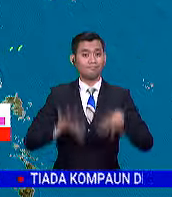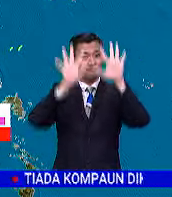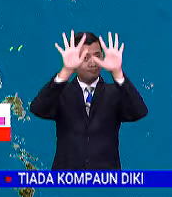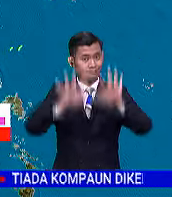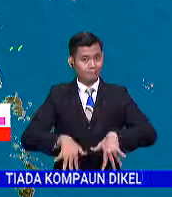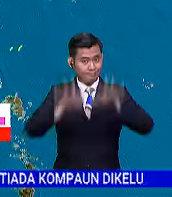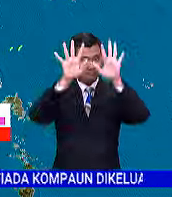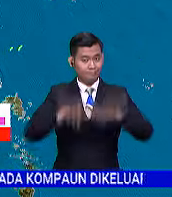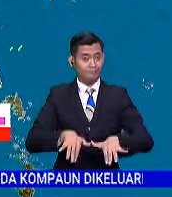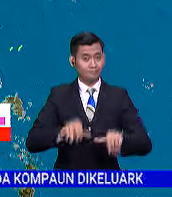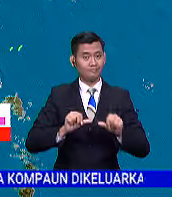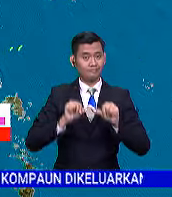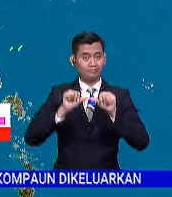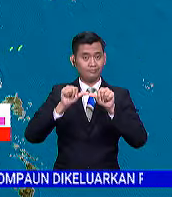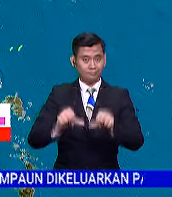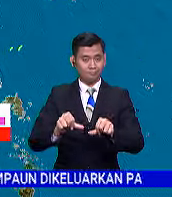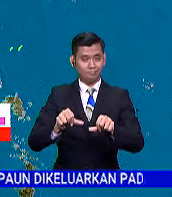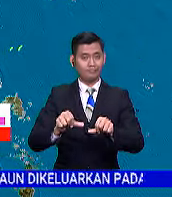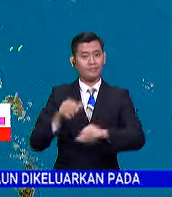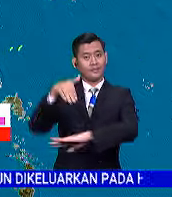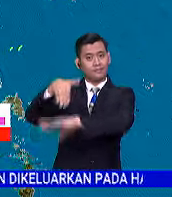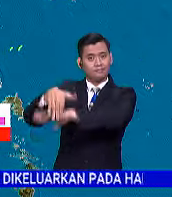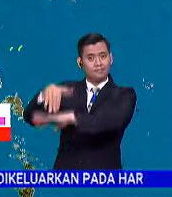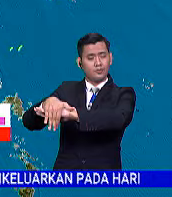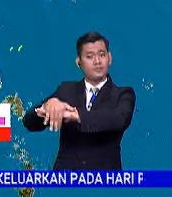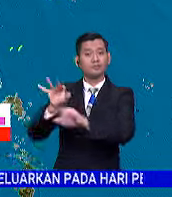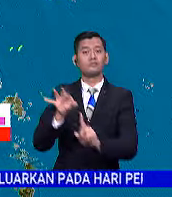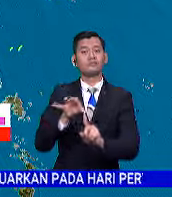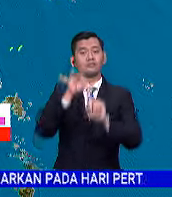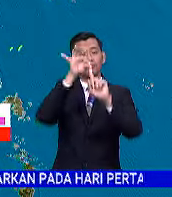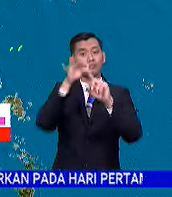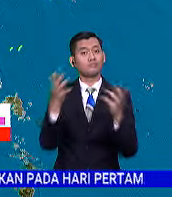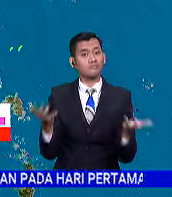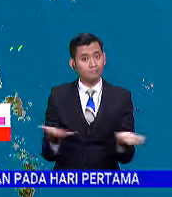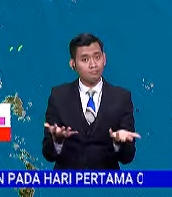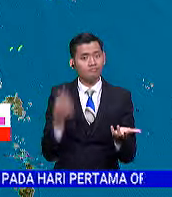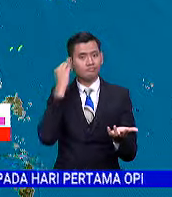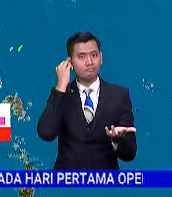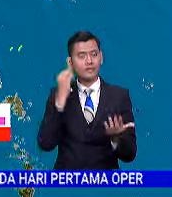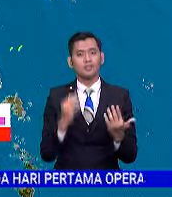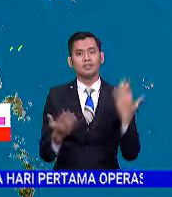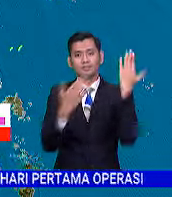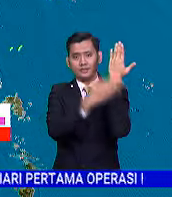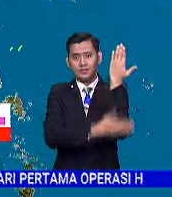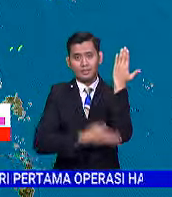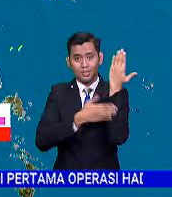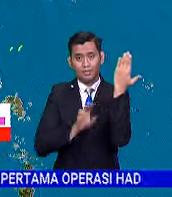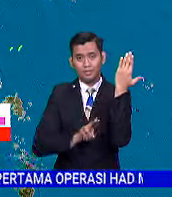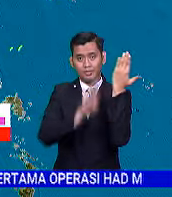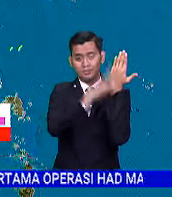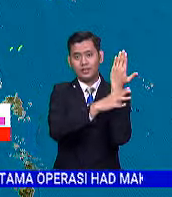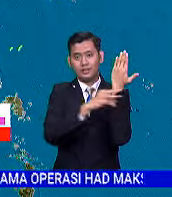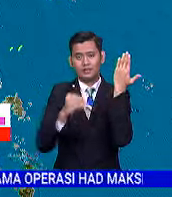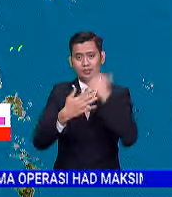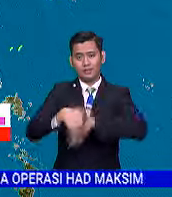ini dijangka akan berterusan sehingga kelewat malam nanti terutamanya membabitkan negeri-negeri di sekitarnya dan juga di sekitar